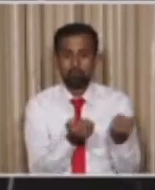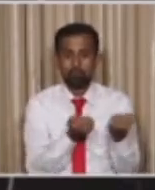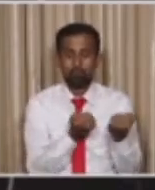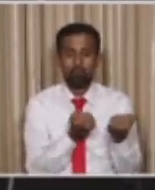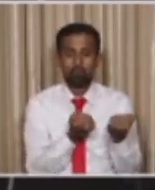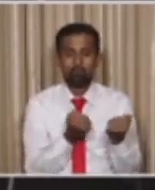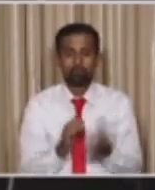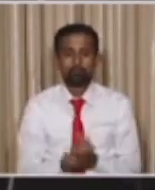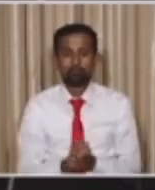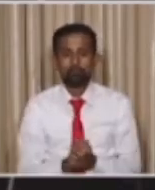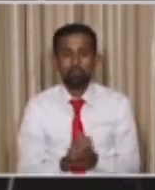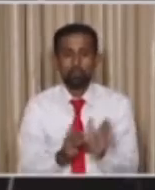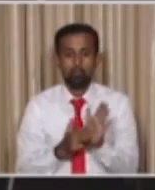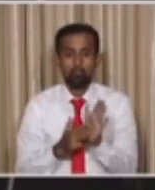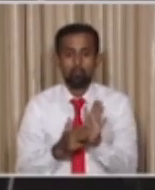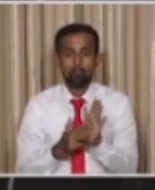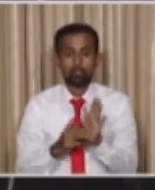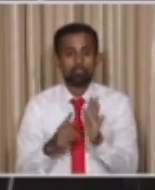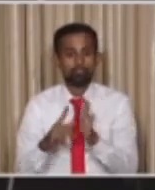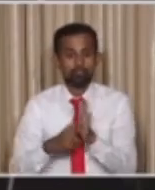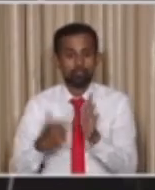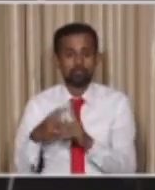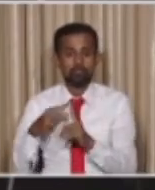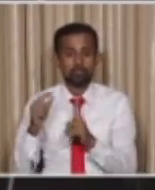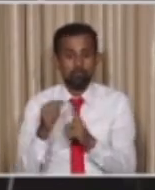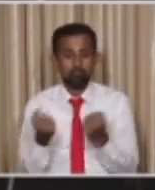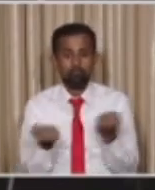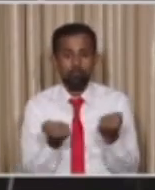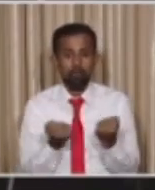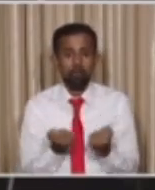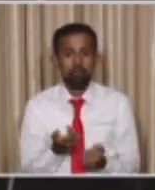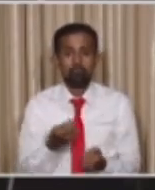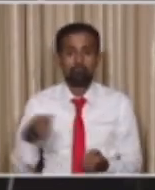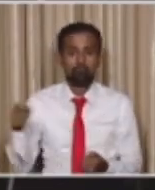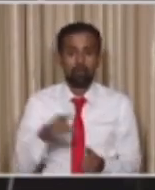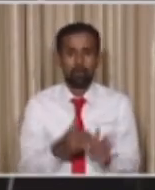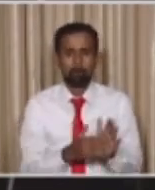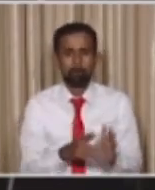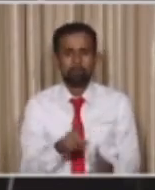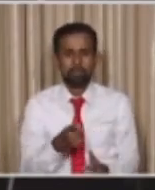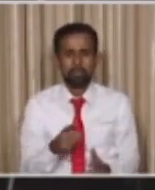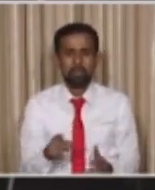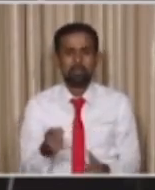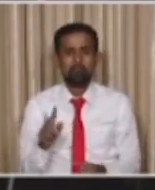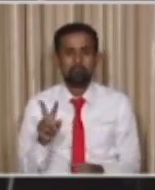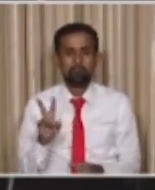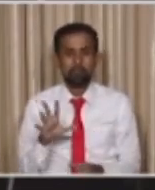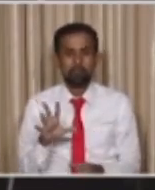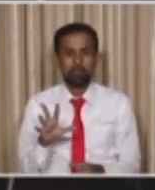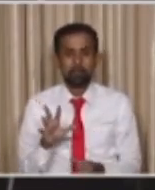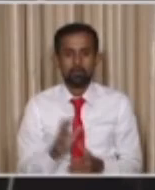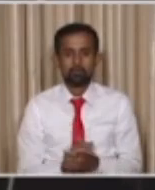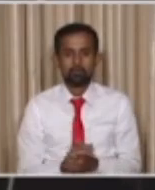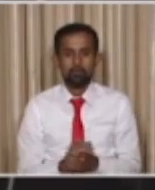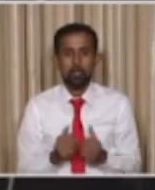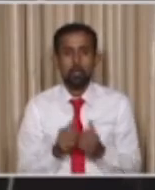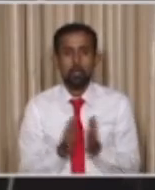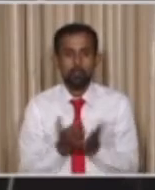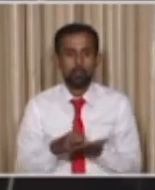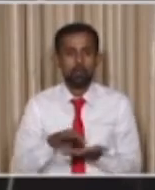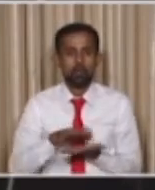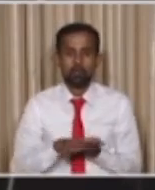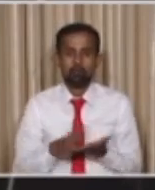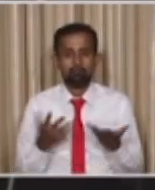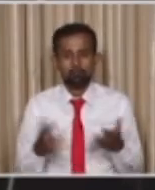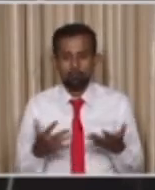එහෙම නැත්නම් මොන්ටෙරෝ ඕනෙම වාහනයක් ගන්න පුළුවන් මිලියන 100යි 125යි මේ සියල්ල ලියාපදිංචි